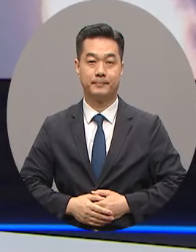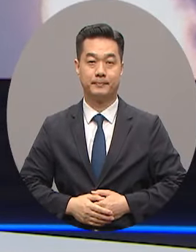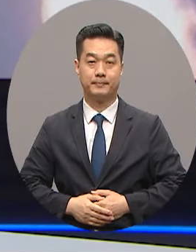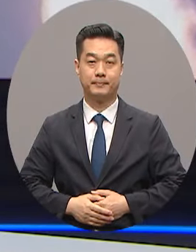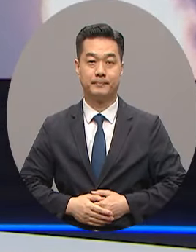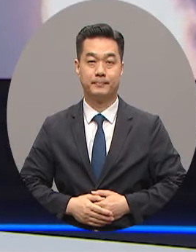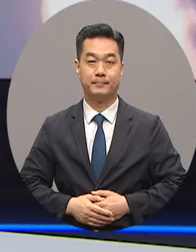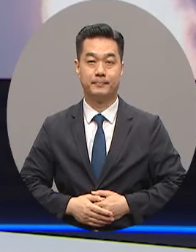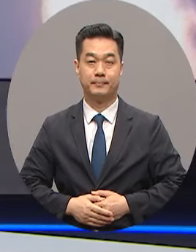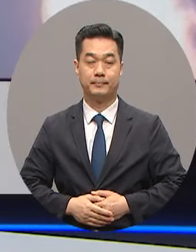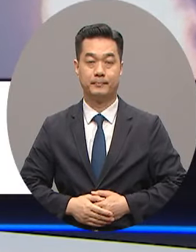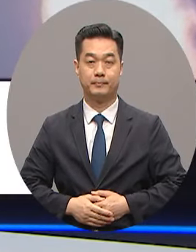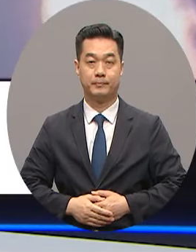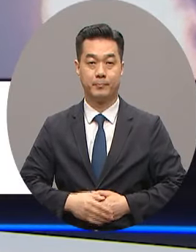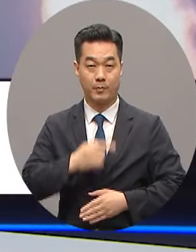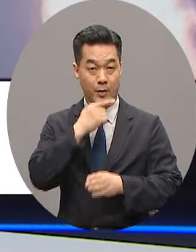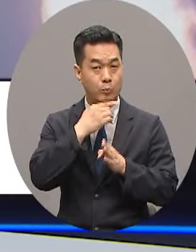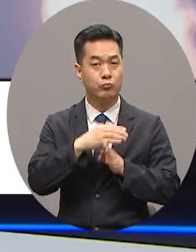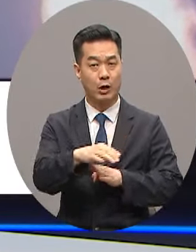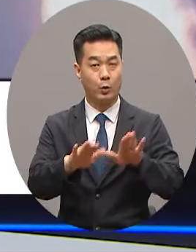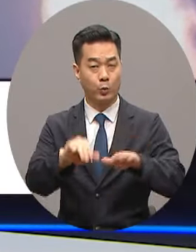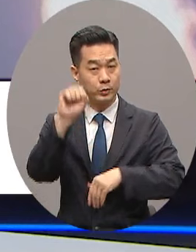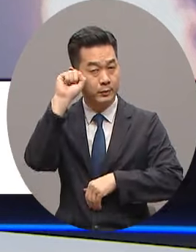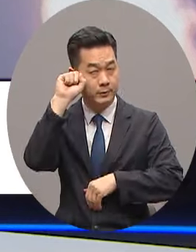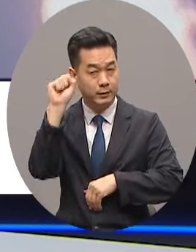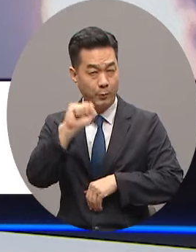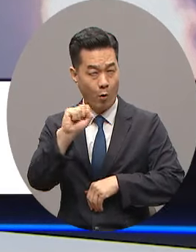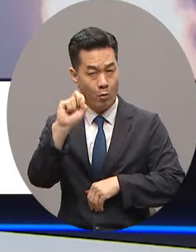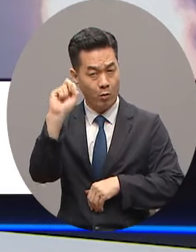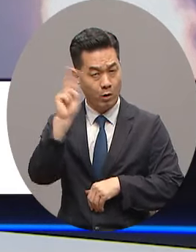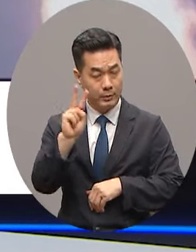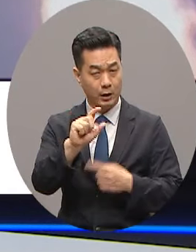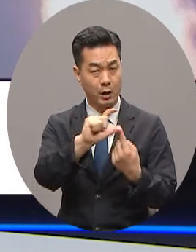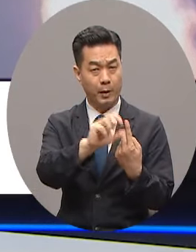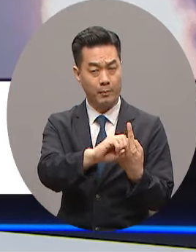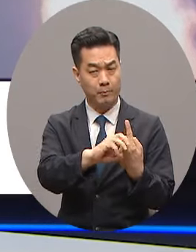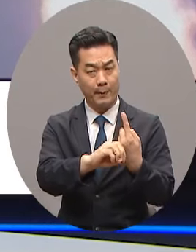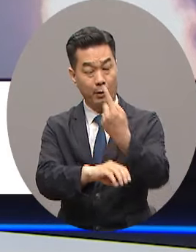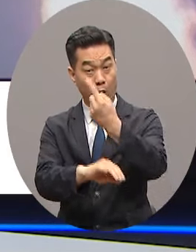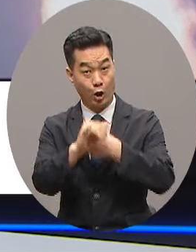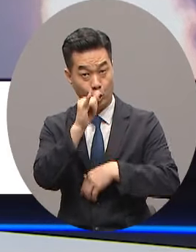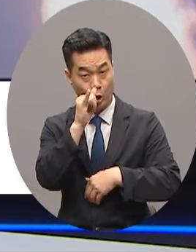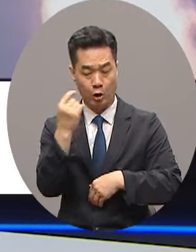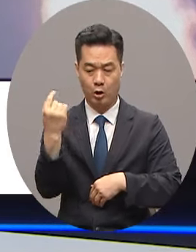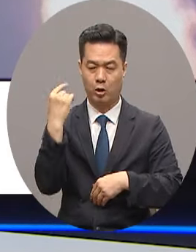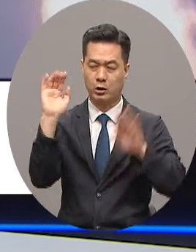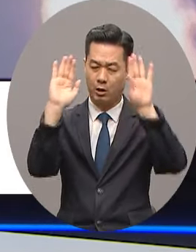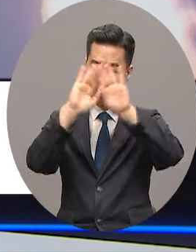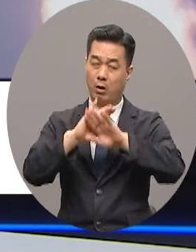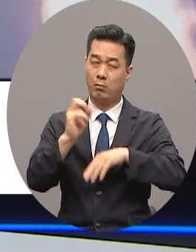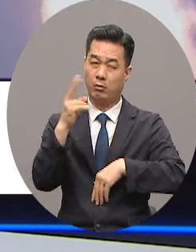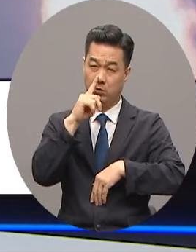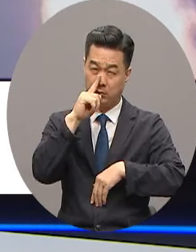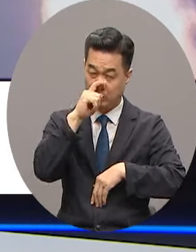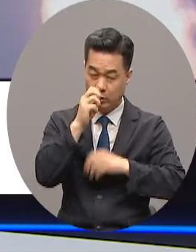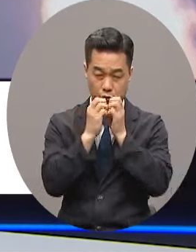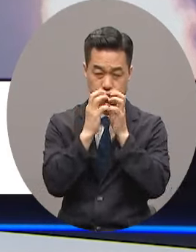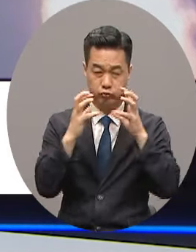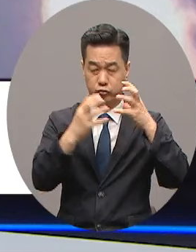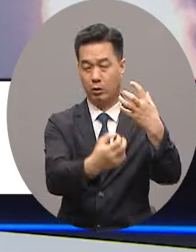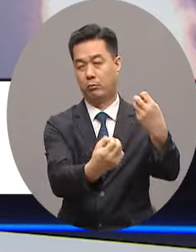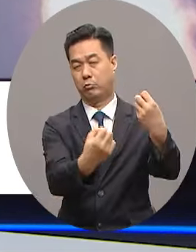뉴스입니다 북한이 오늘 새벽 기습적으로 탄도 미사일을 발사했습니다 어젯밤에는 또 오물 풍선을 남쪽으로 날려